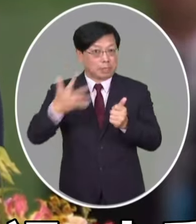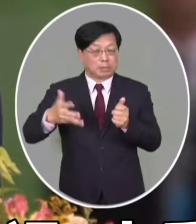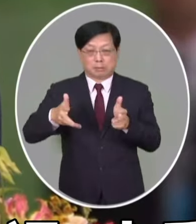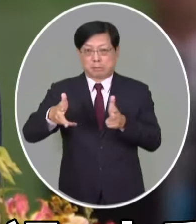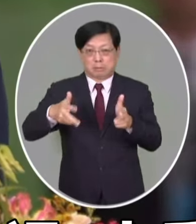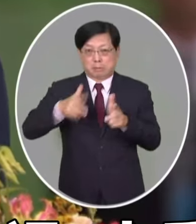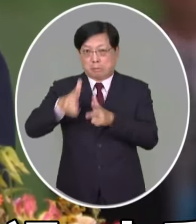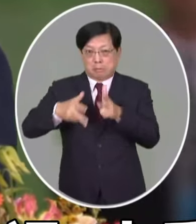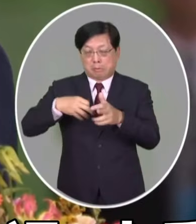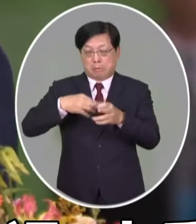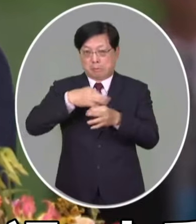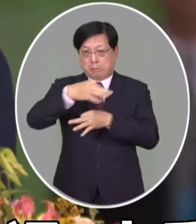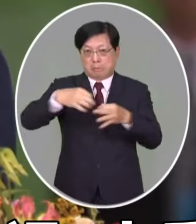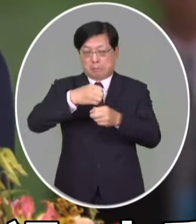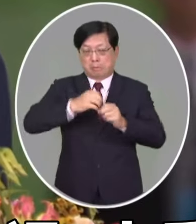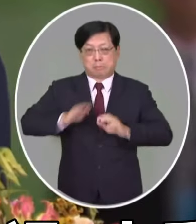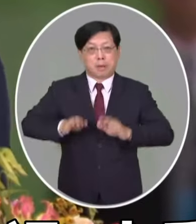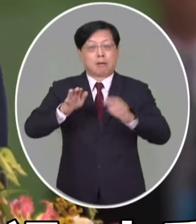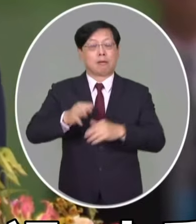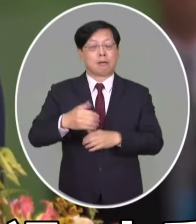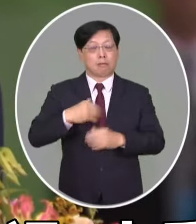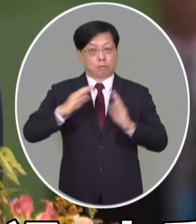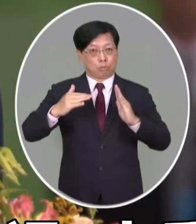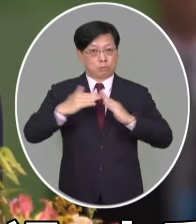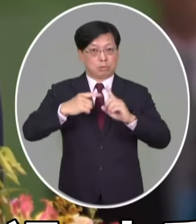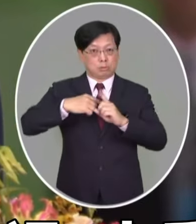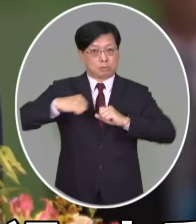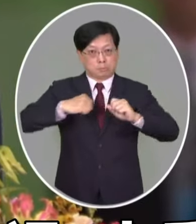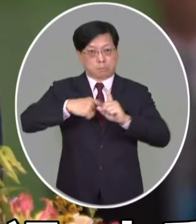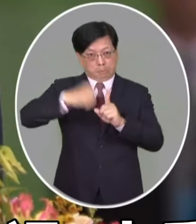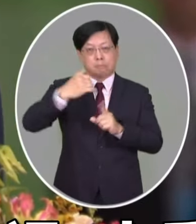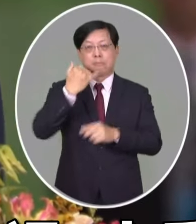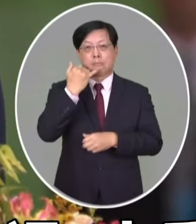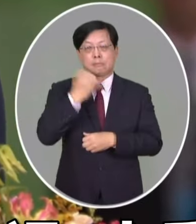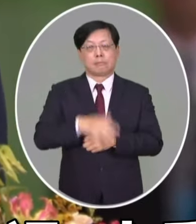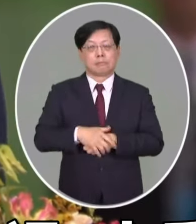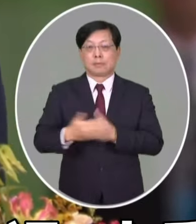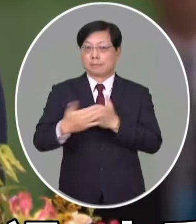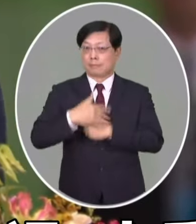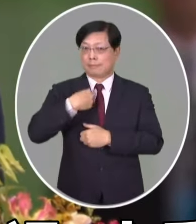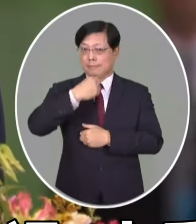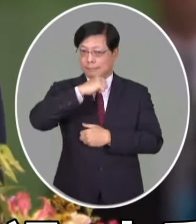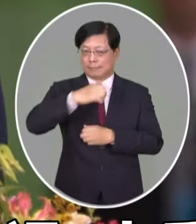展，提升国家竞争力。我们要让台湾的